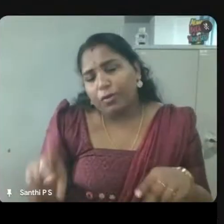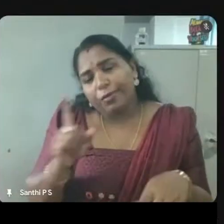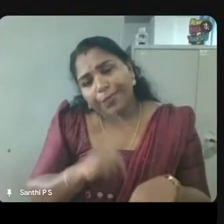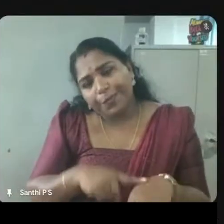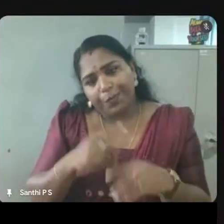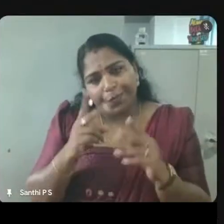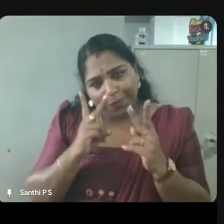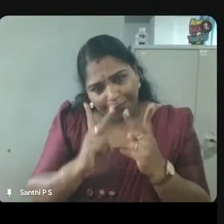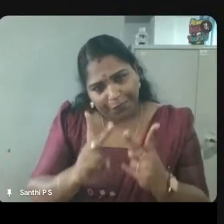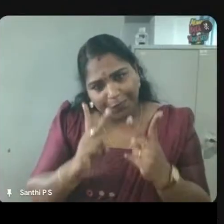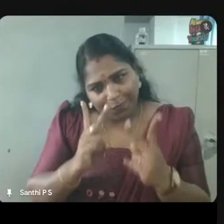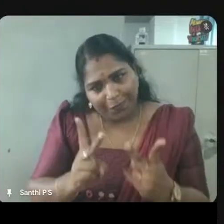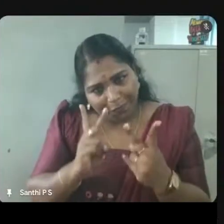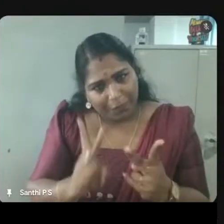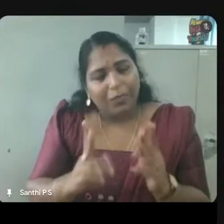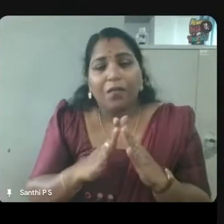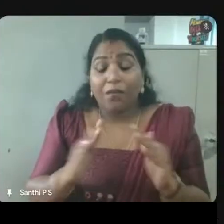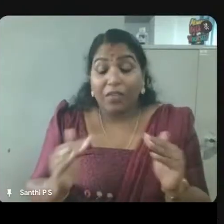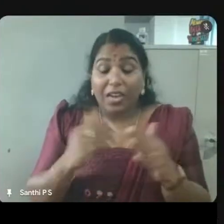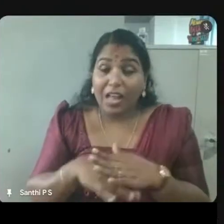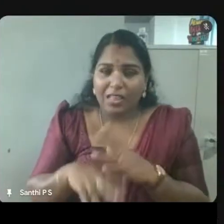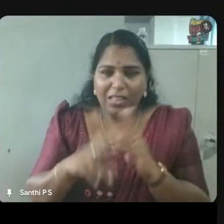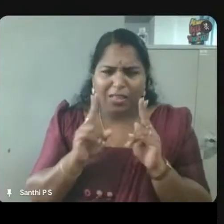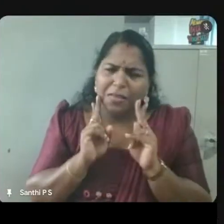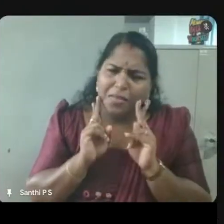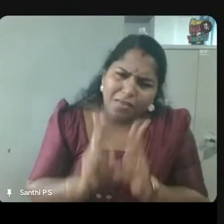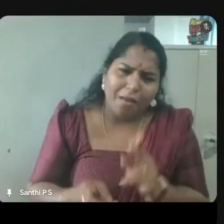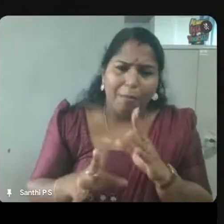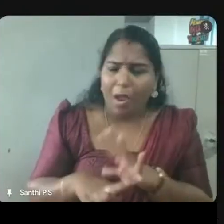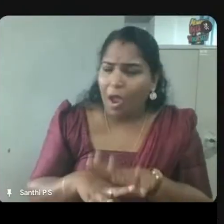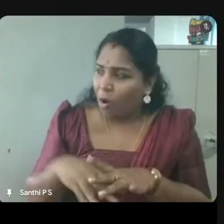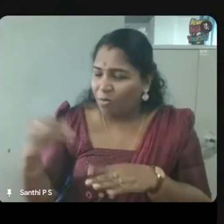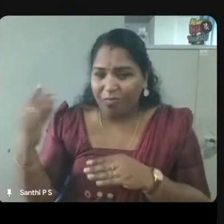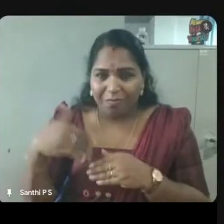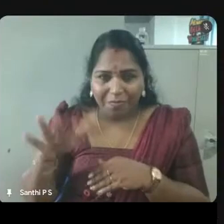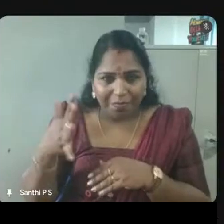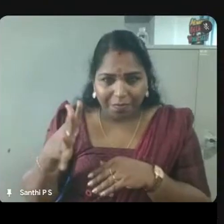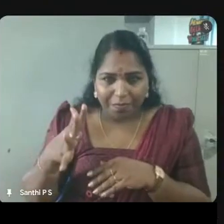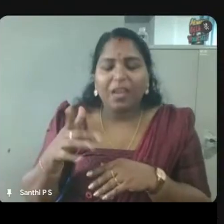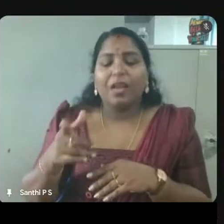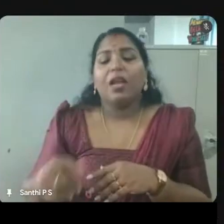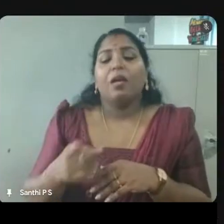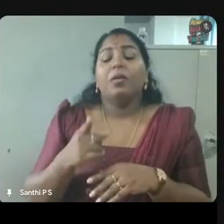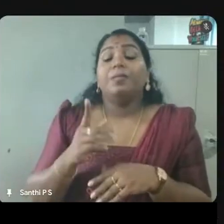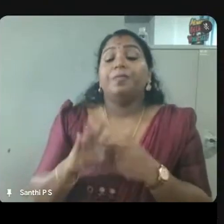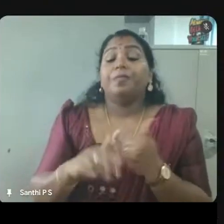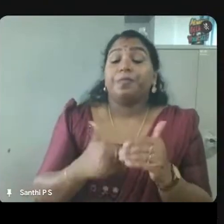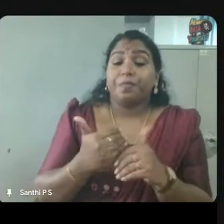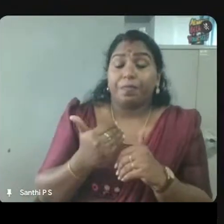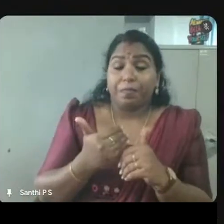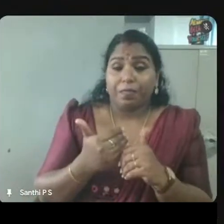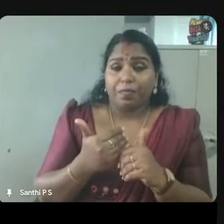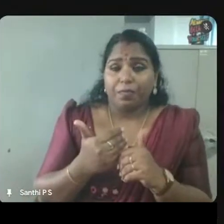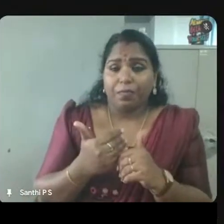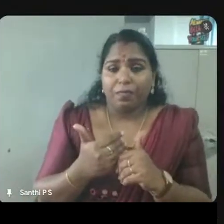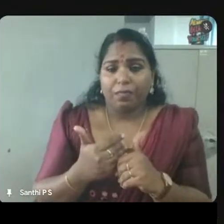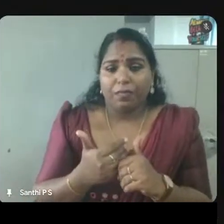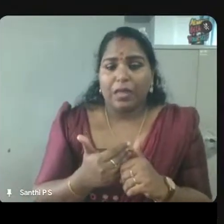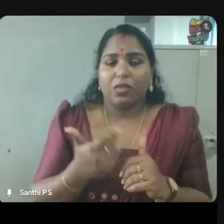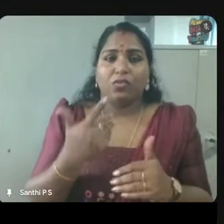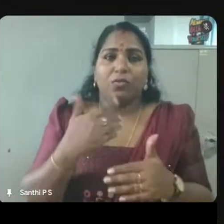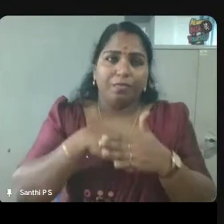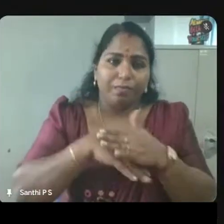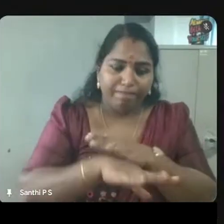ആയിരുന്നു, നമ്മൾ പുറത്തു പോകുന്നുണ്ടായില്ല, വീട്ടിനകത്ത് തന്നെ ഇരുന്നു. അപ്പൊ ഈ 2 കാര്യങ്ങൾ, എക്സസ് ഇൻഡോർ ആക്ടിവിറ്റി, ലാക്ക് ഓഫ് ഔട്ട്ഡോർ ആക്ടിവിറ്റി ആൻഡ്